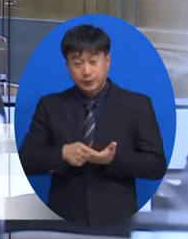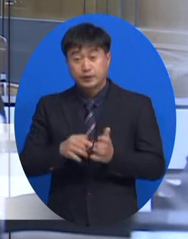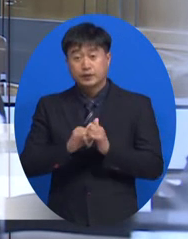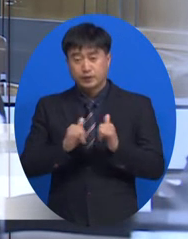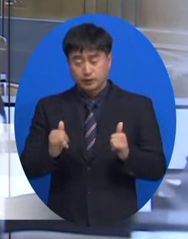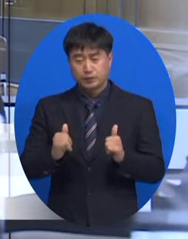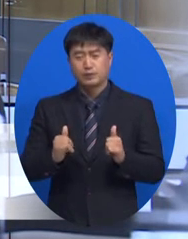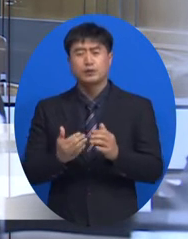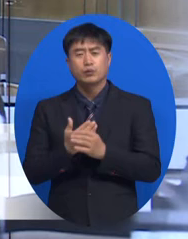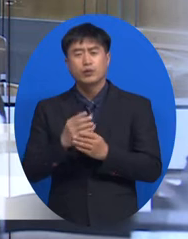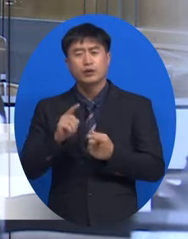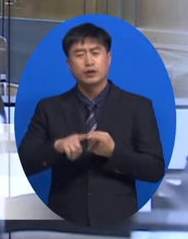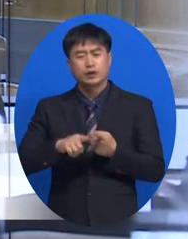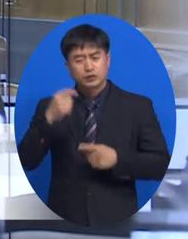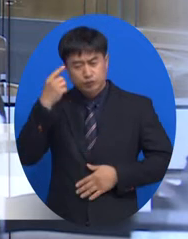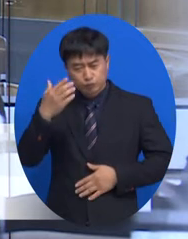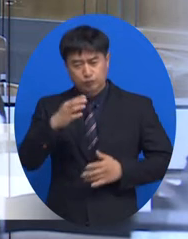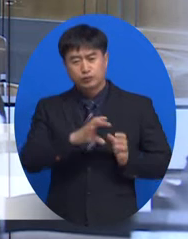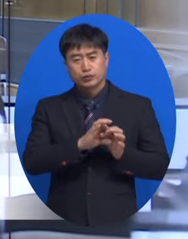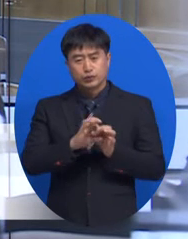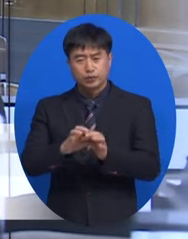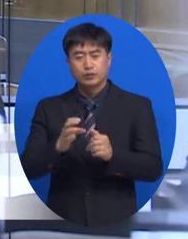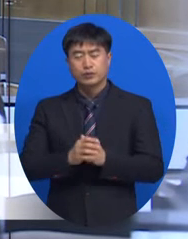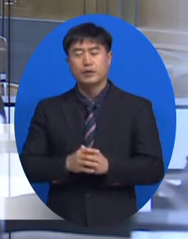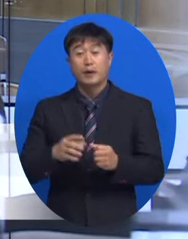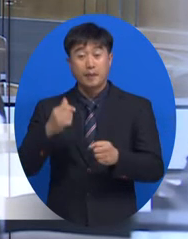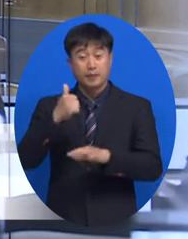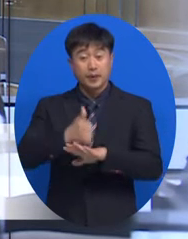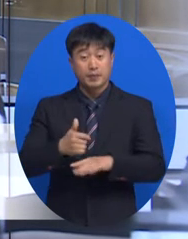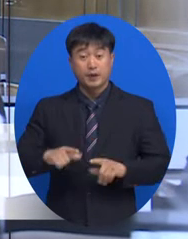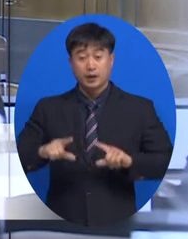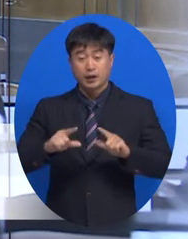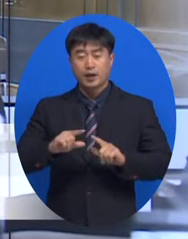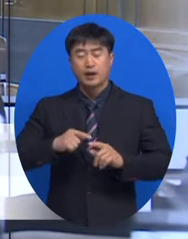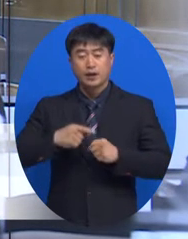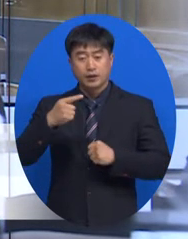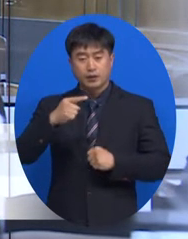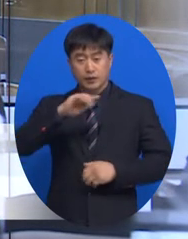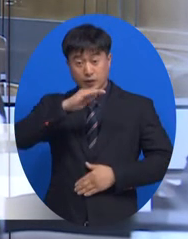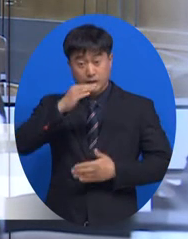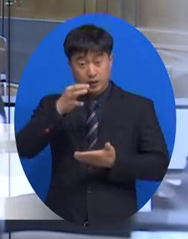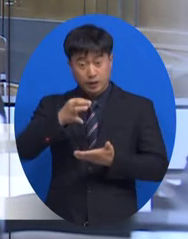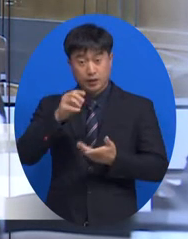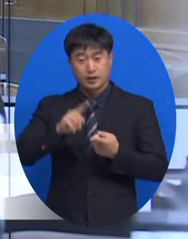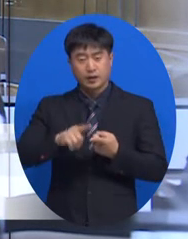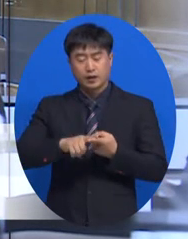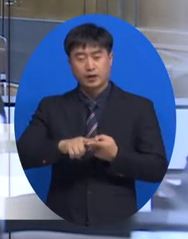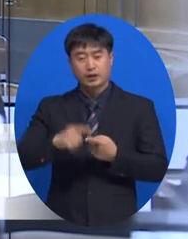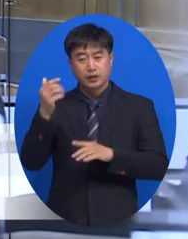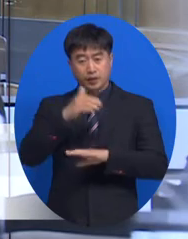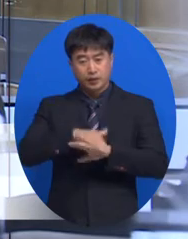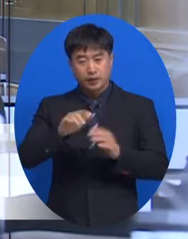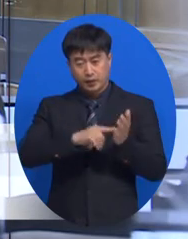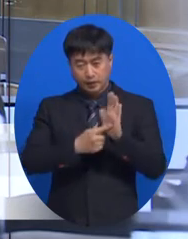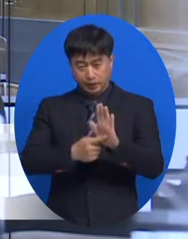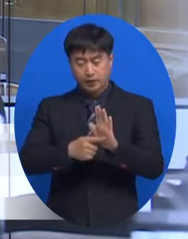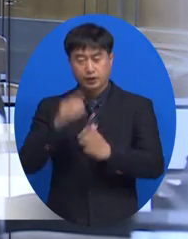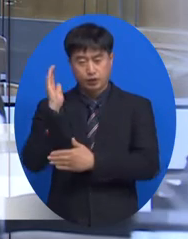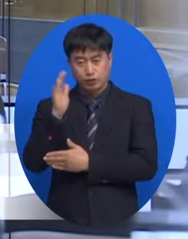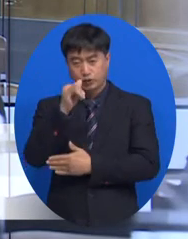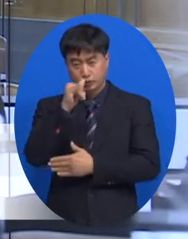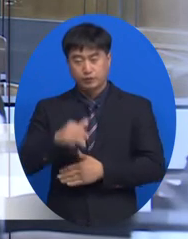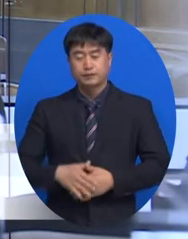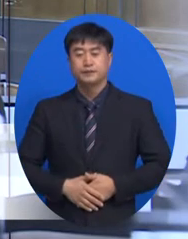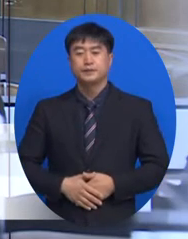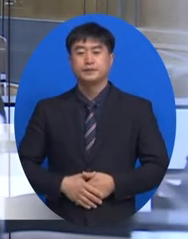위한 도에 대응 등의 질의가 이어졌고 마지막 날은 내년도 예산안에 대한 편성 방향 등을 밝히는 시정연설이 있었습니다